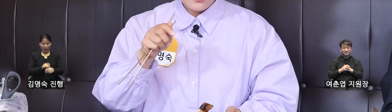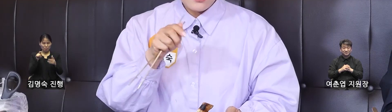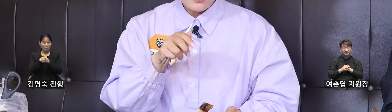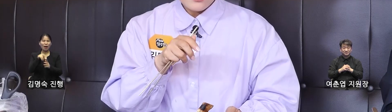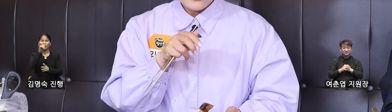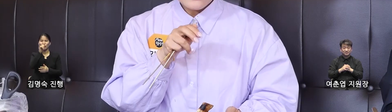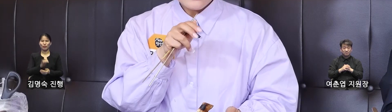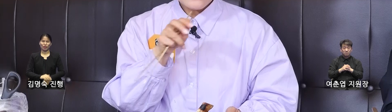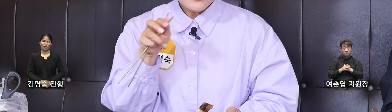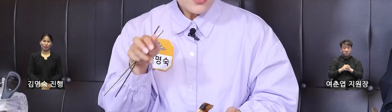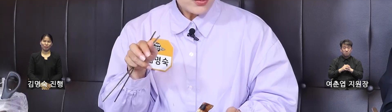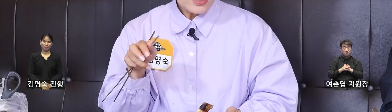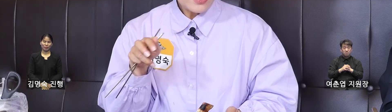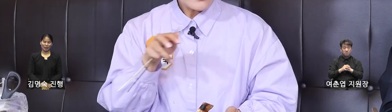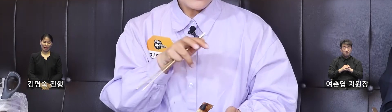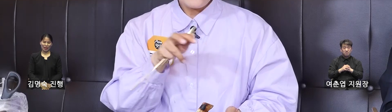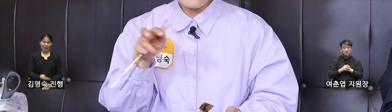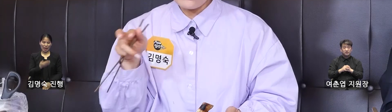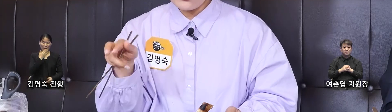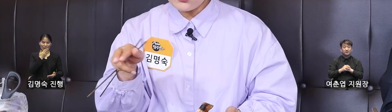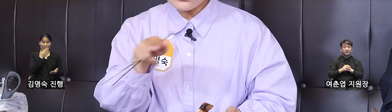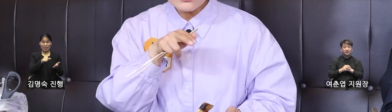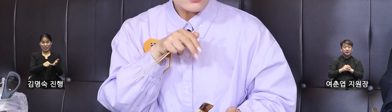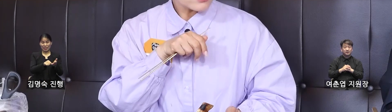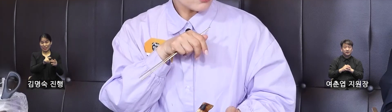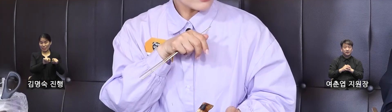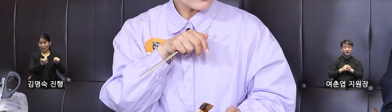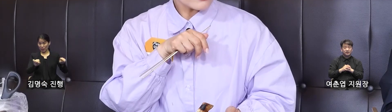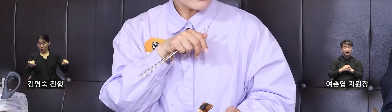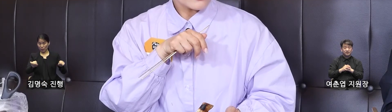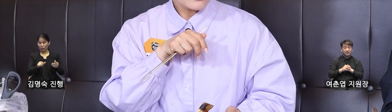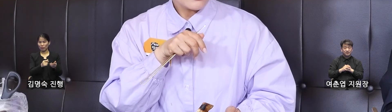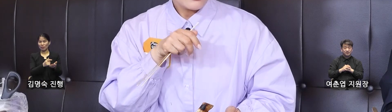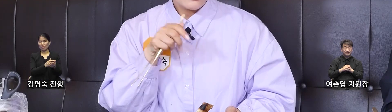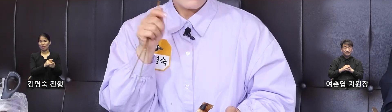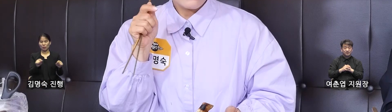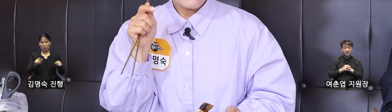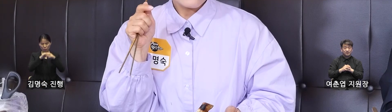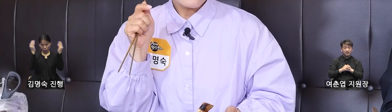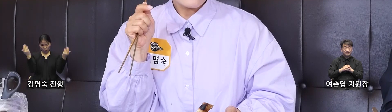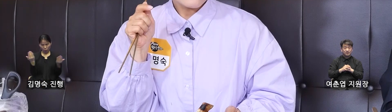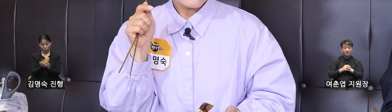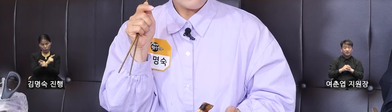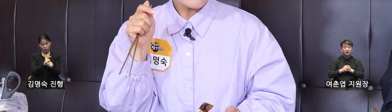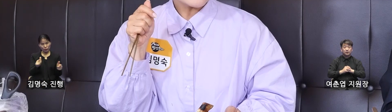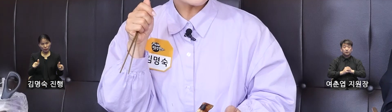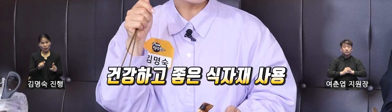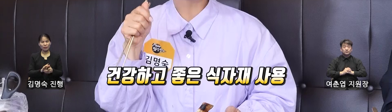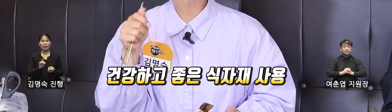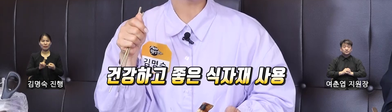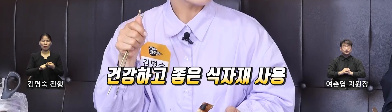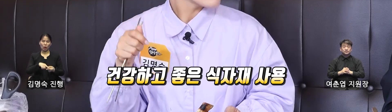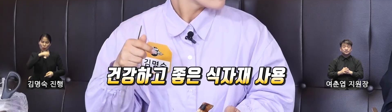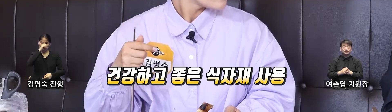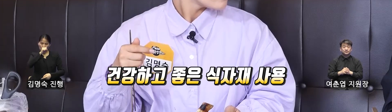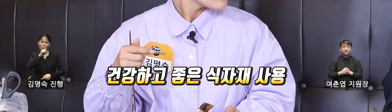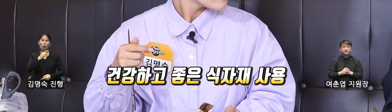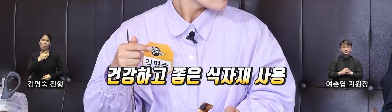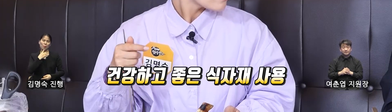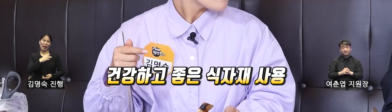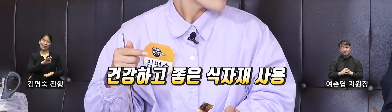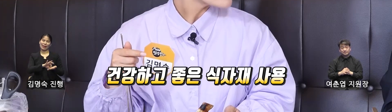그러니까 식재료나 이런 모든 것들을 거의 좋은